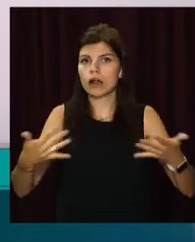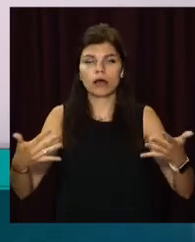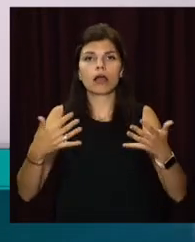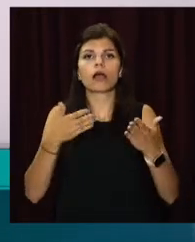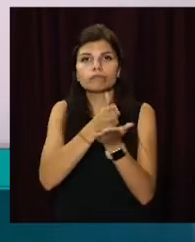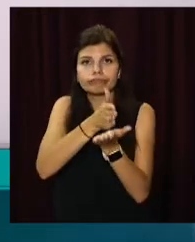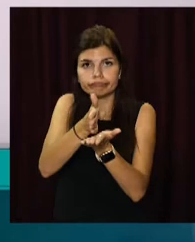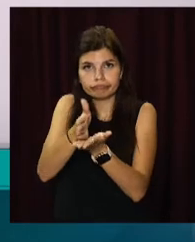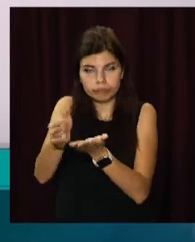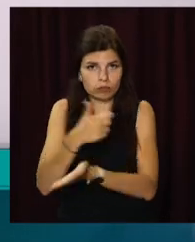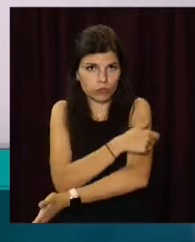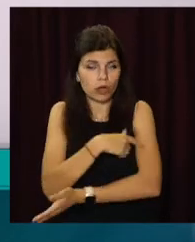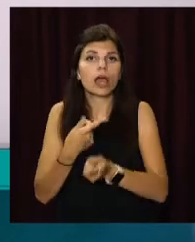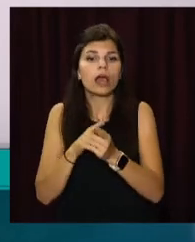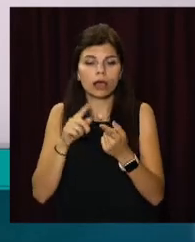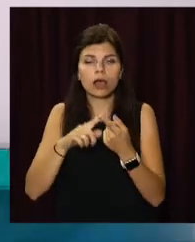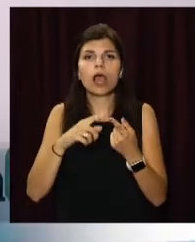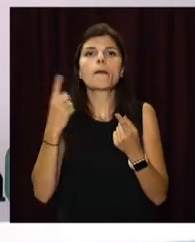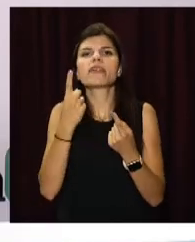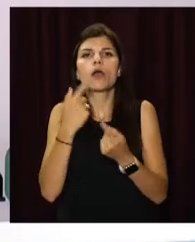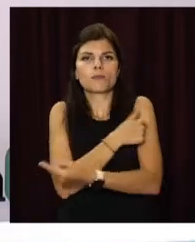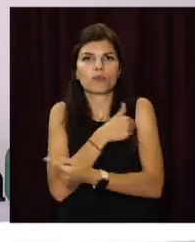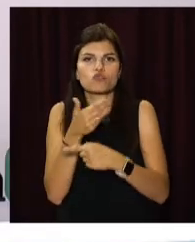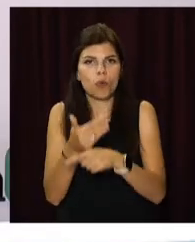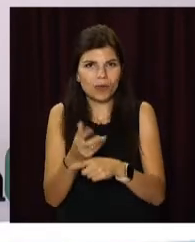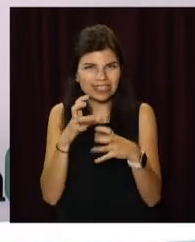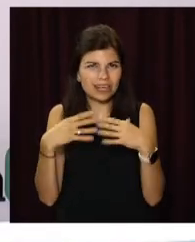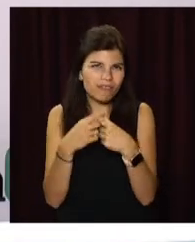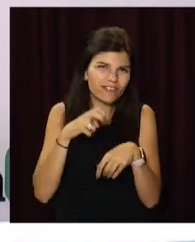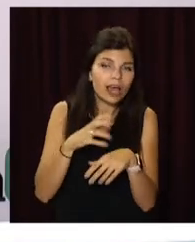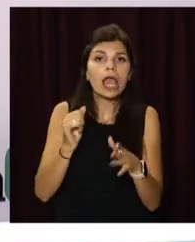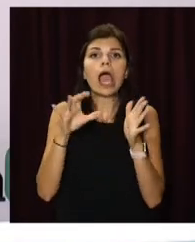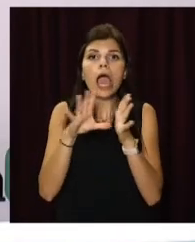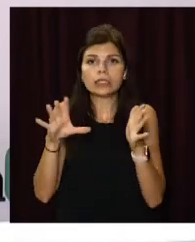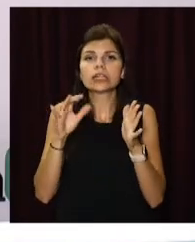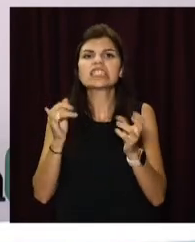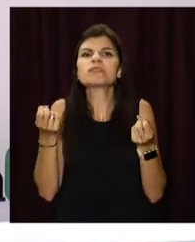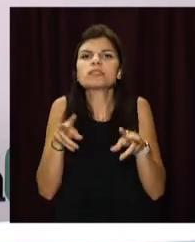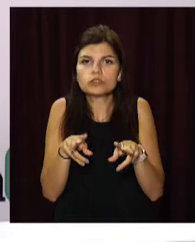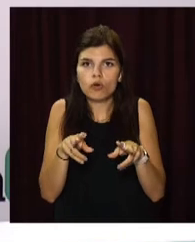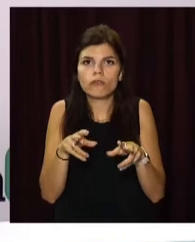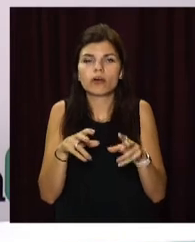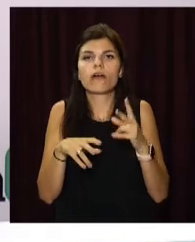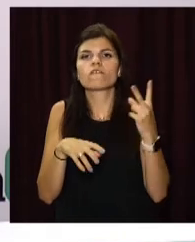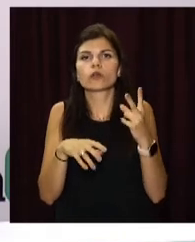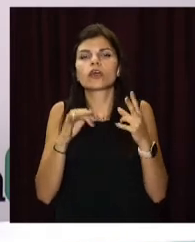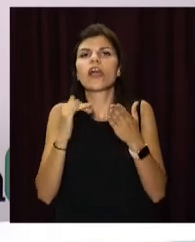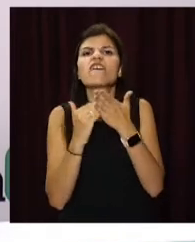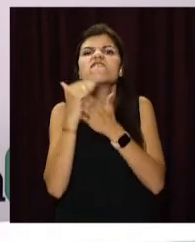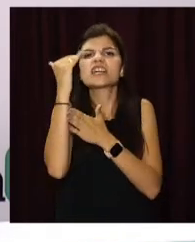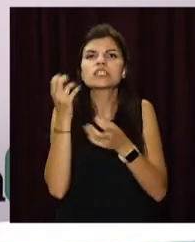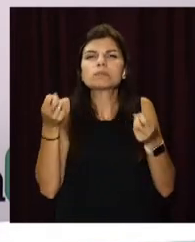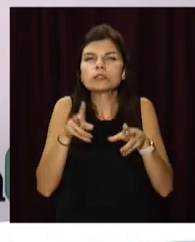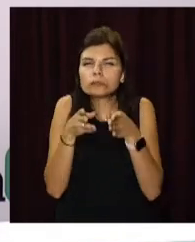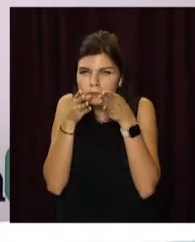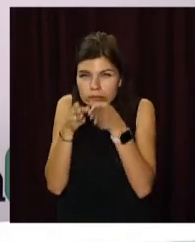надання медичної послуги. Це і первинна медична допомога, і екстрена, і спеціалізована вторинна, і